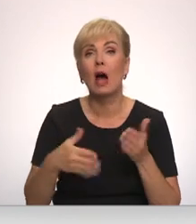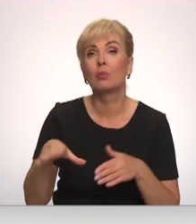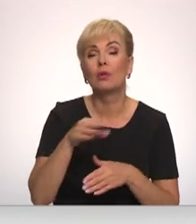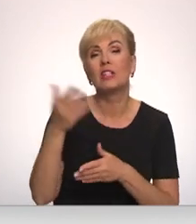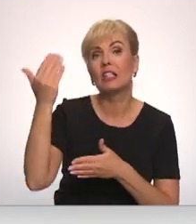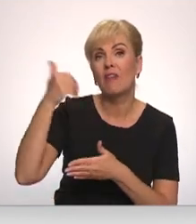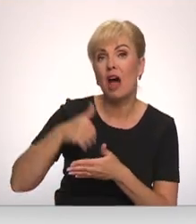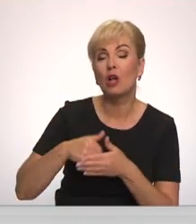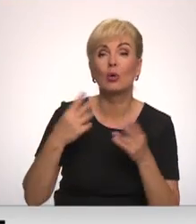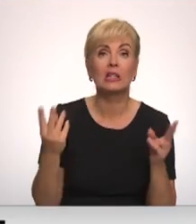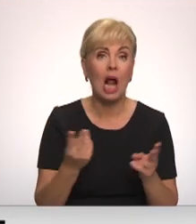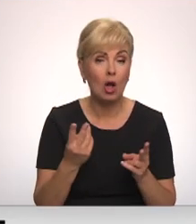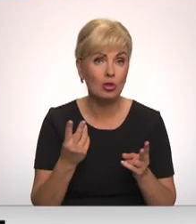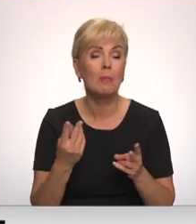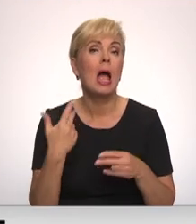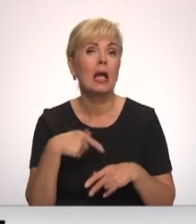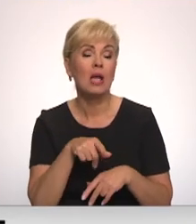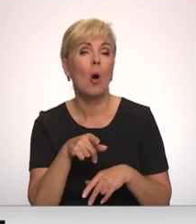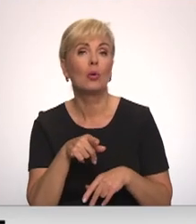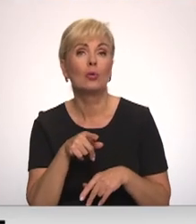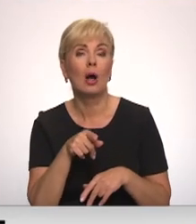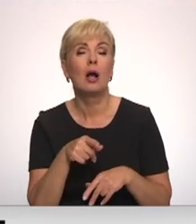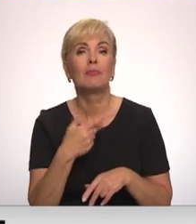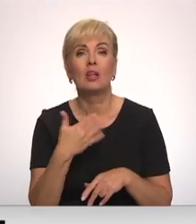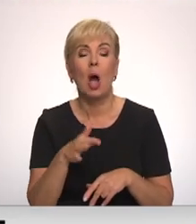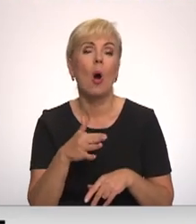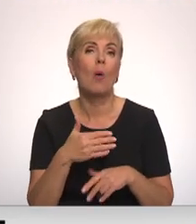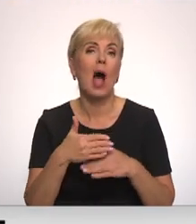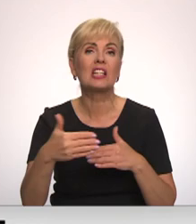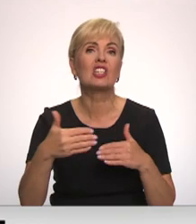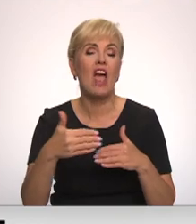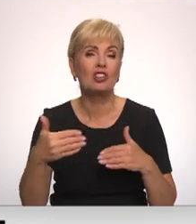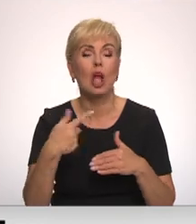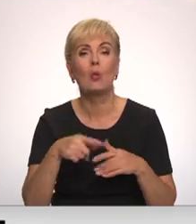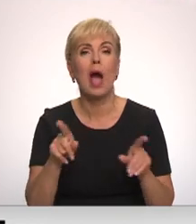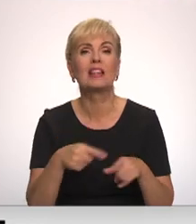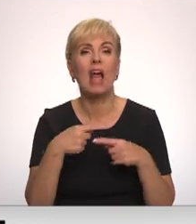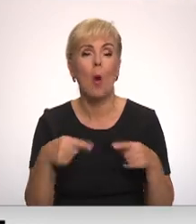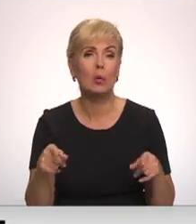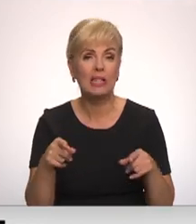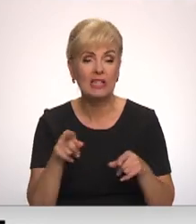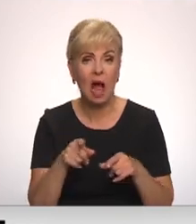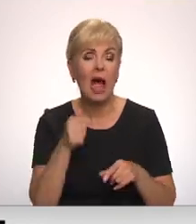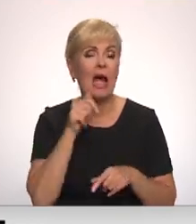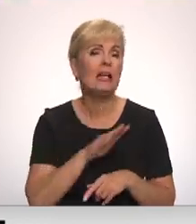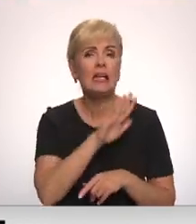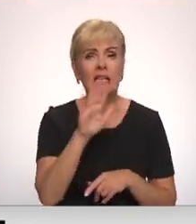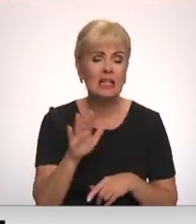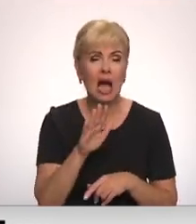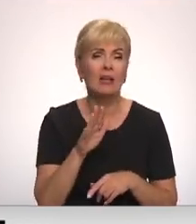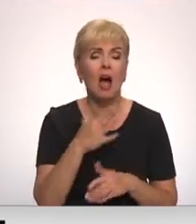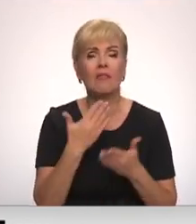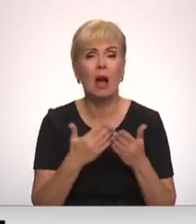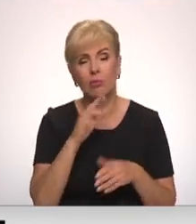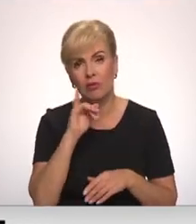vēsturiskās tradīcijas. Ir tālu aizgājuši jau no tāda tautiskā, dabīgā visa. Šī laikmeta tā ikdienas steiga neļauj varbūt